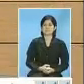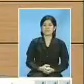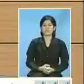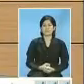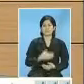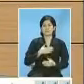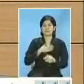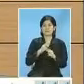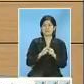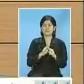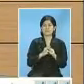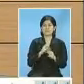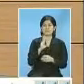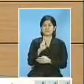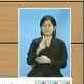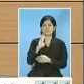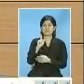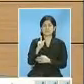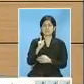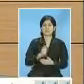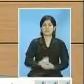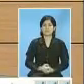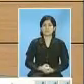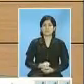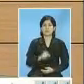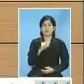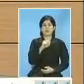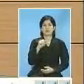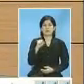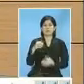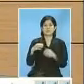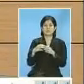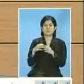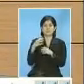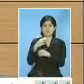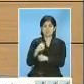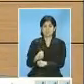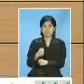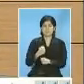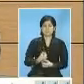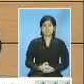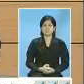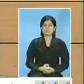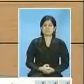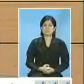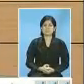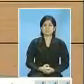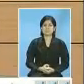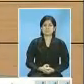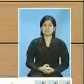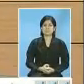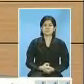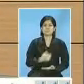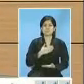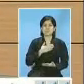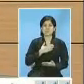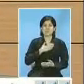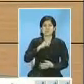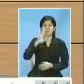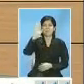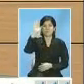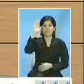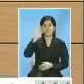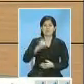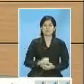วัชระเพชรทองบัญชีรายชื่อพรรคประชาธิปัตย์ท่านประธานครับผมขอประท้วงท่